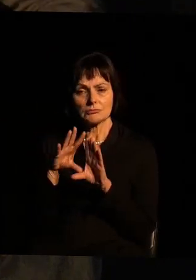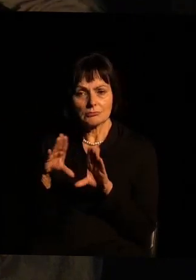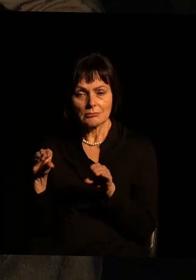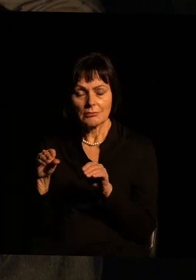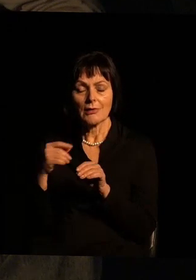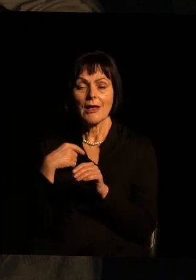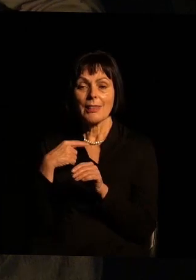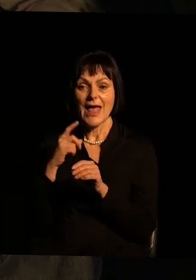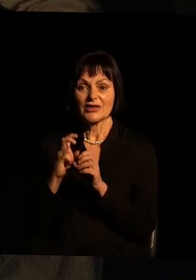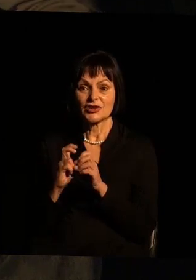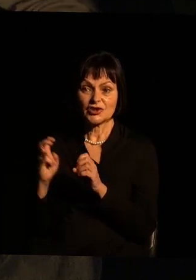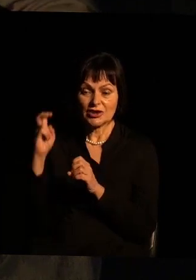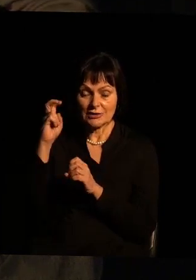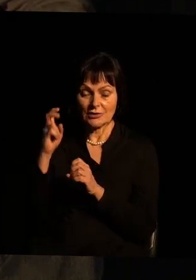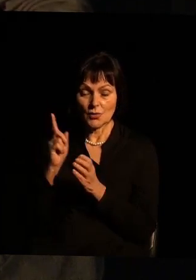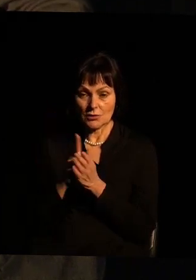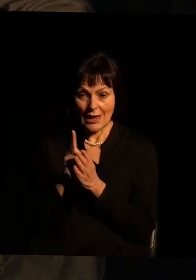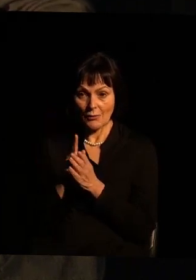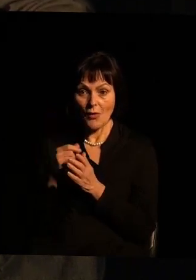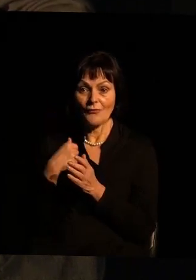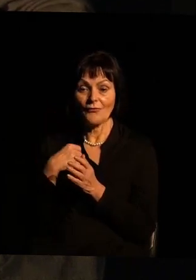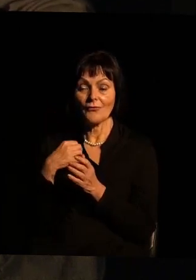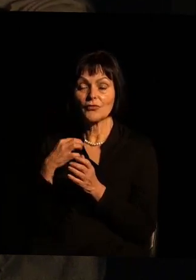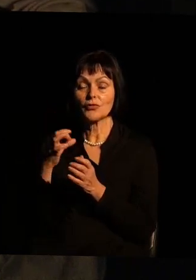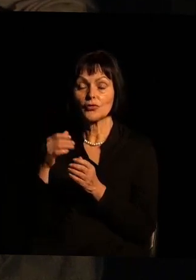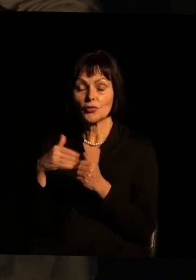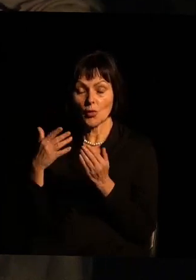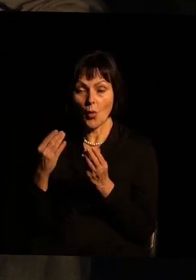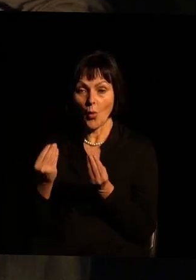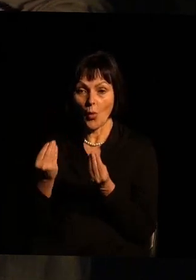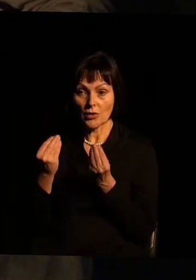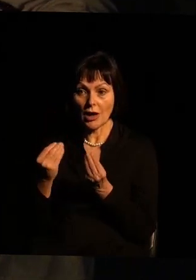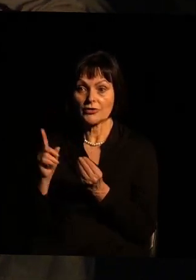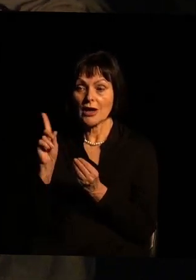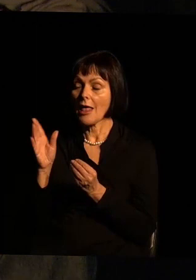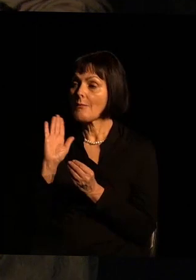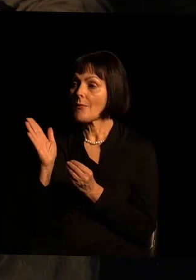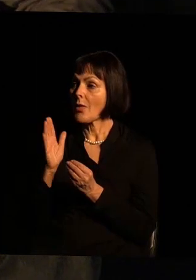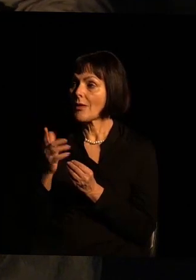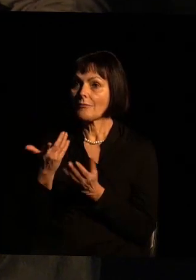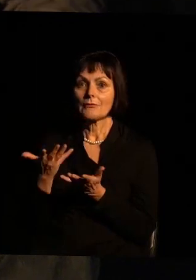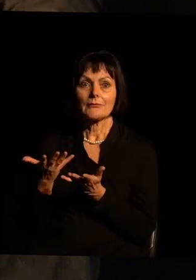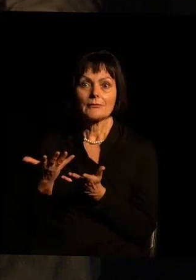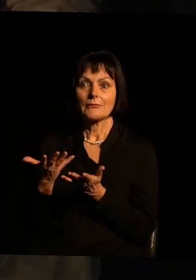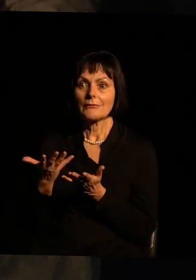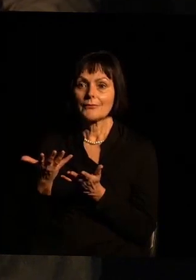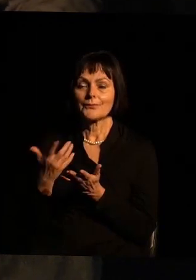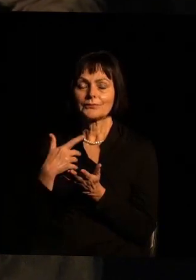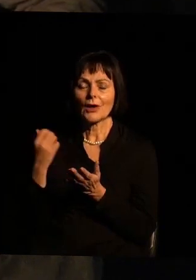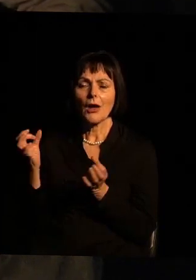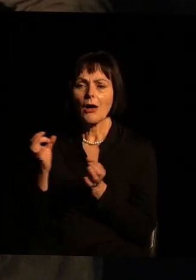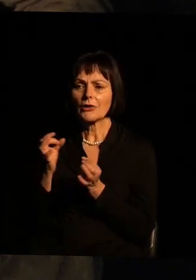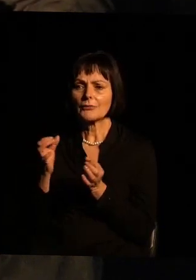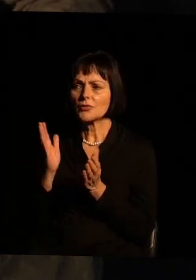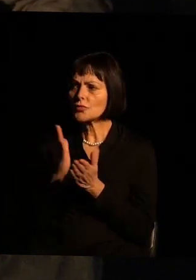wszedłem na szczyt samotnie, dokładnie w dniu swoich urodzin. No ale później zaczęło się robić no, niesamowicie, no